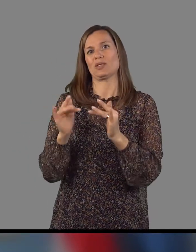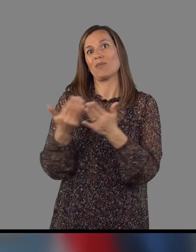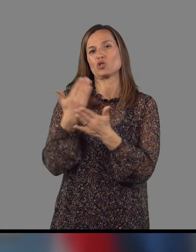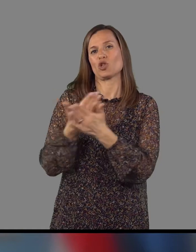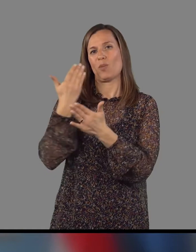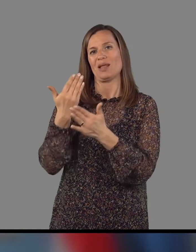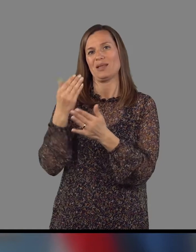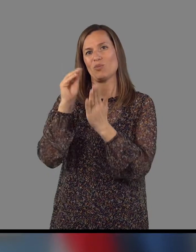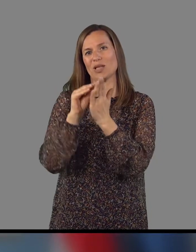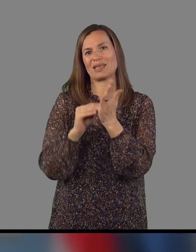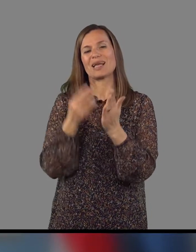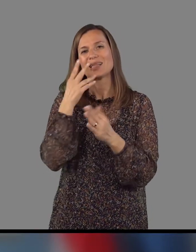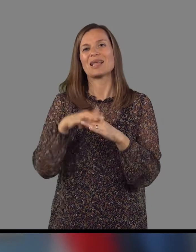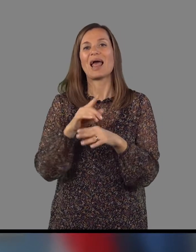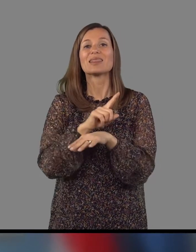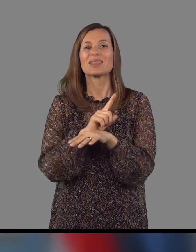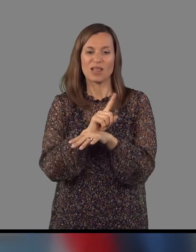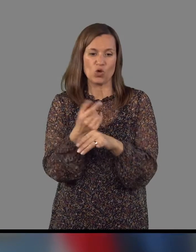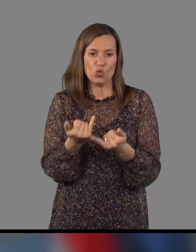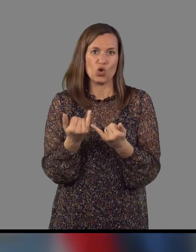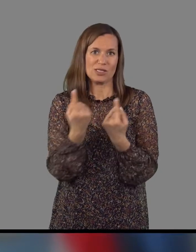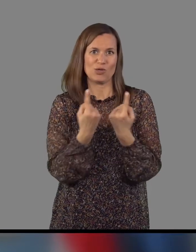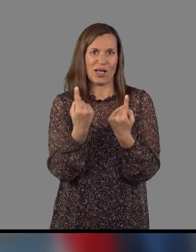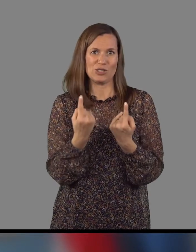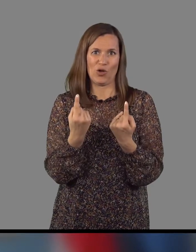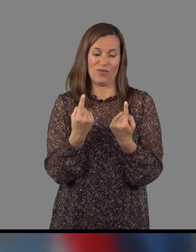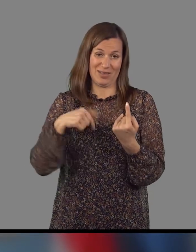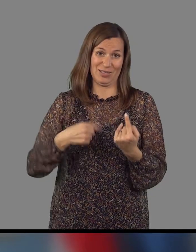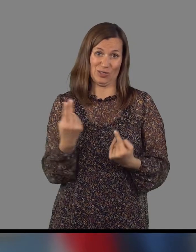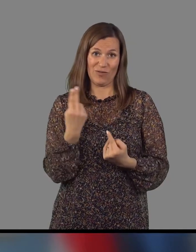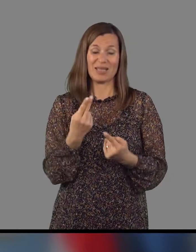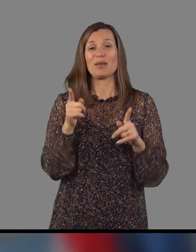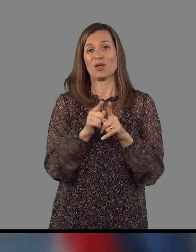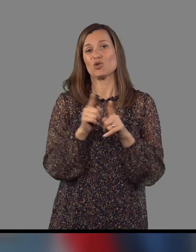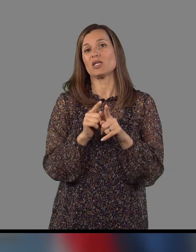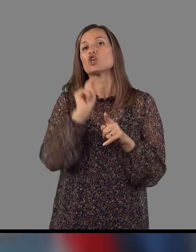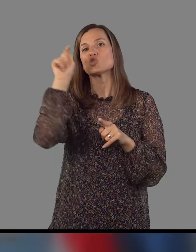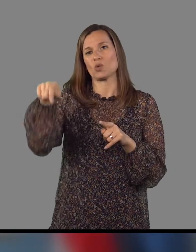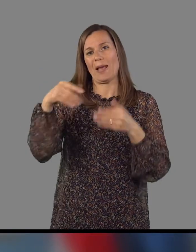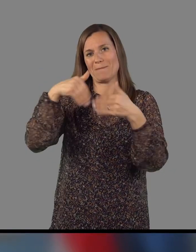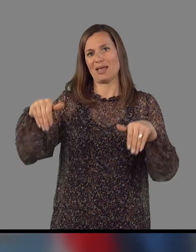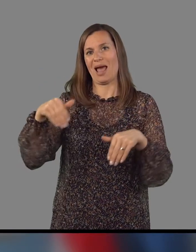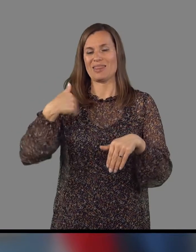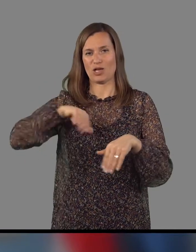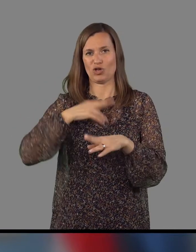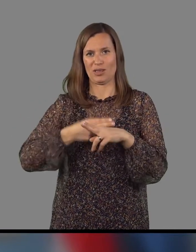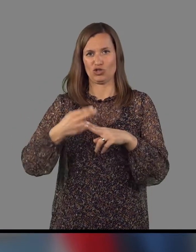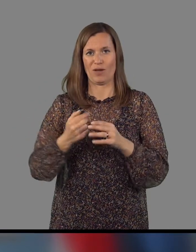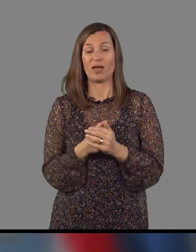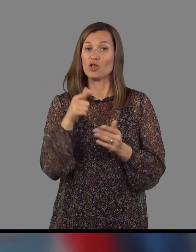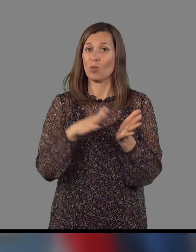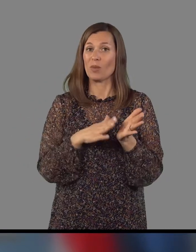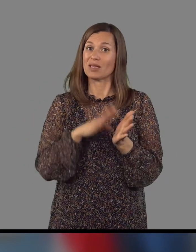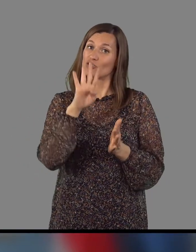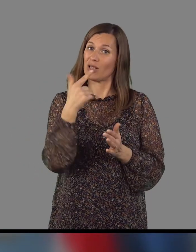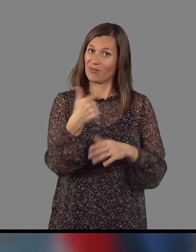posodobljeni podatki glede na trenutno situacijo v naši državi in glede na trenutno situacijo zunaj meja naše države. Kar